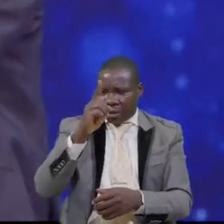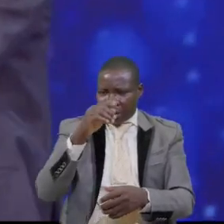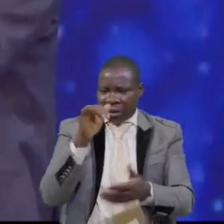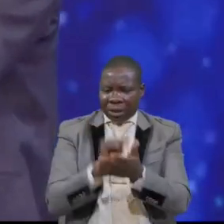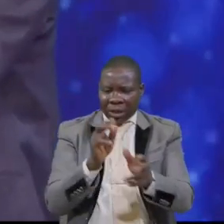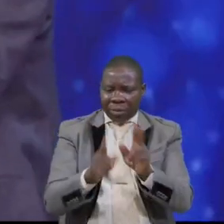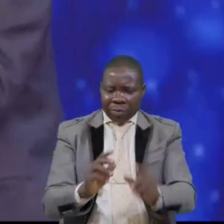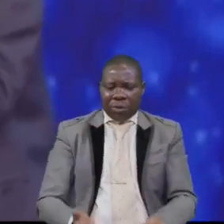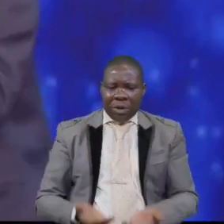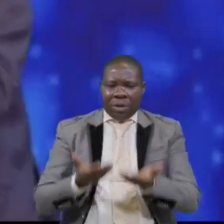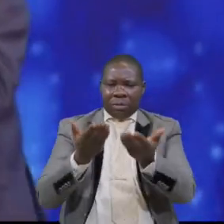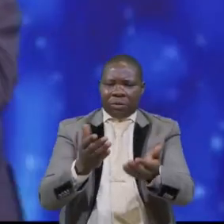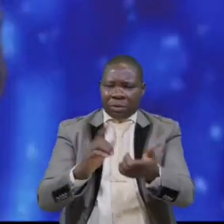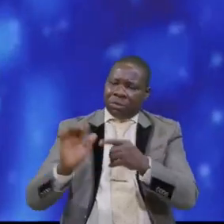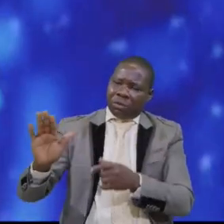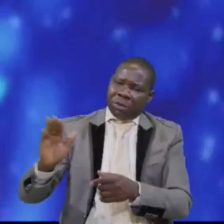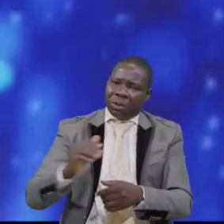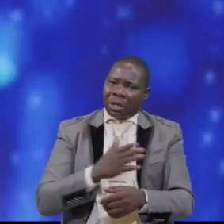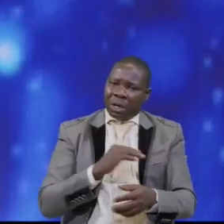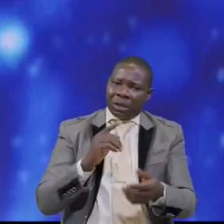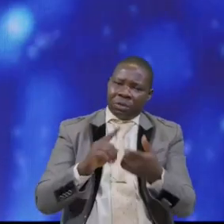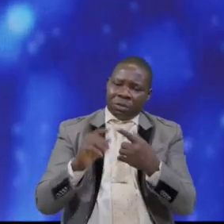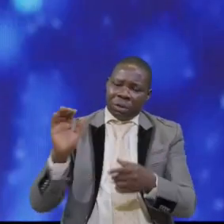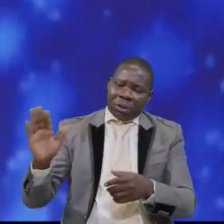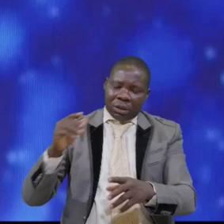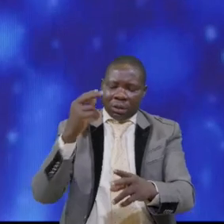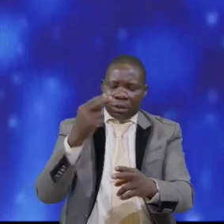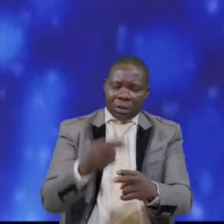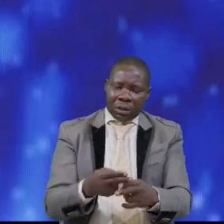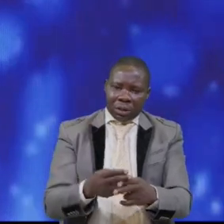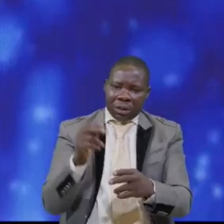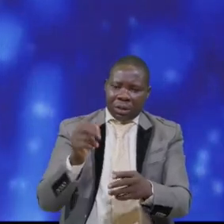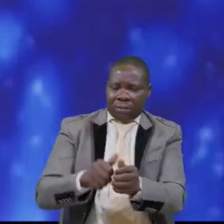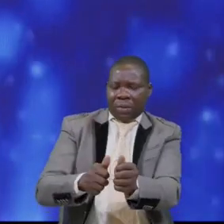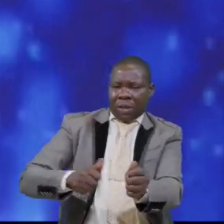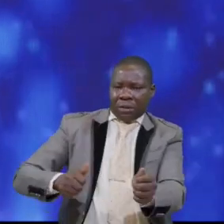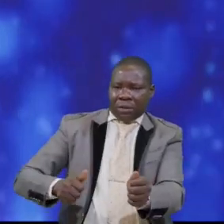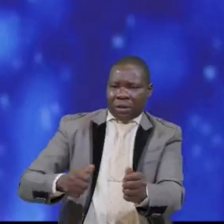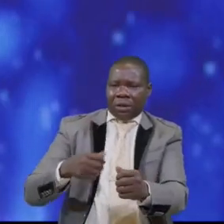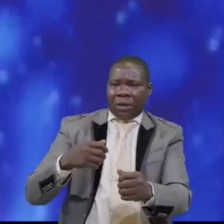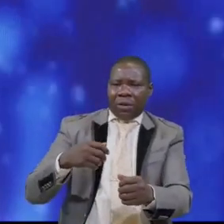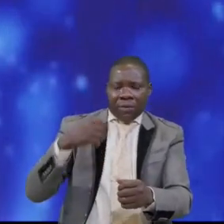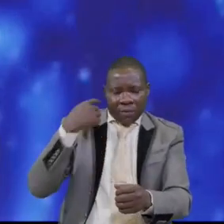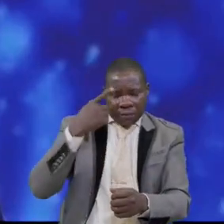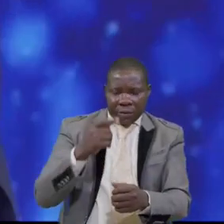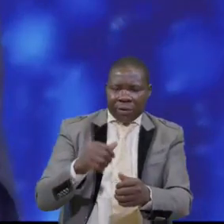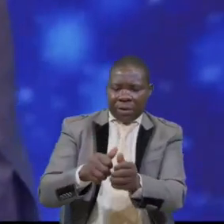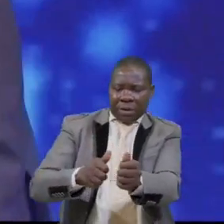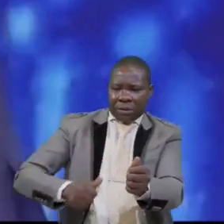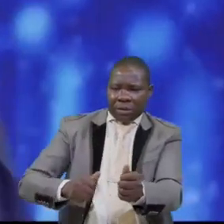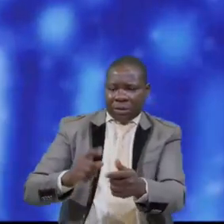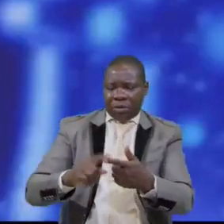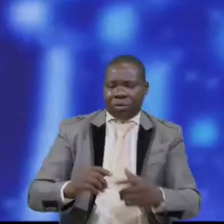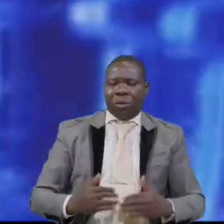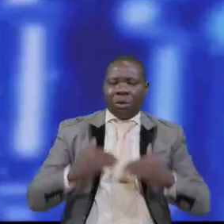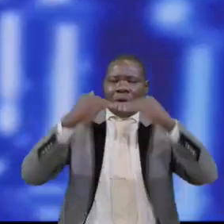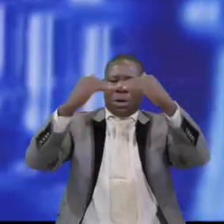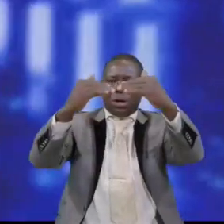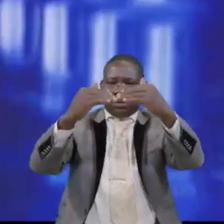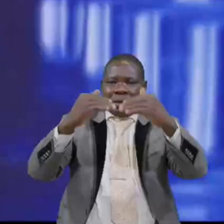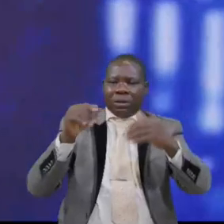présentaient. Et fidèle à son nom, l'abstinence pour avancer. Il s'abstenait